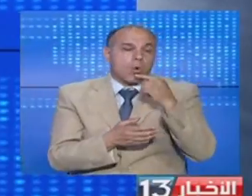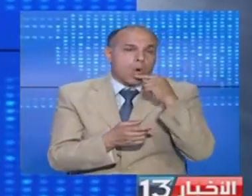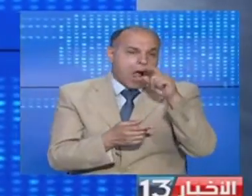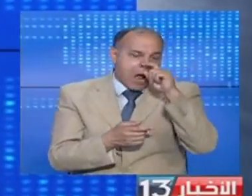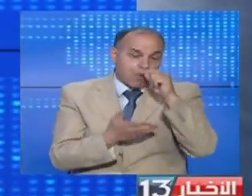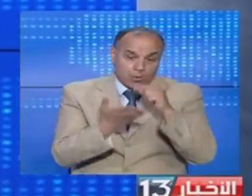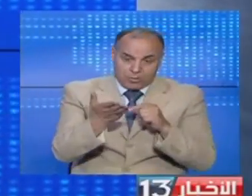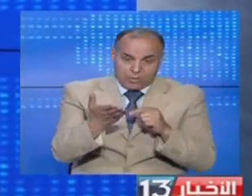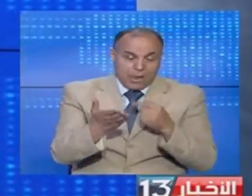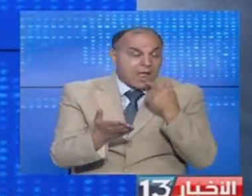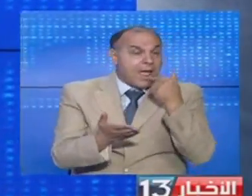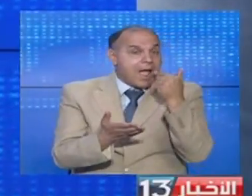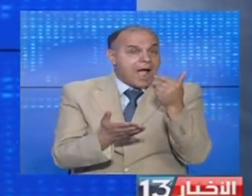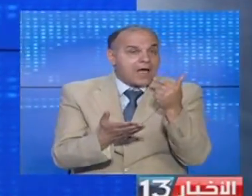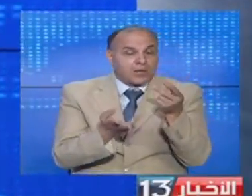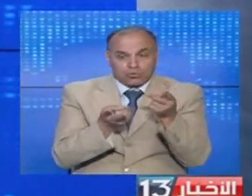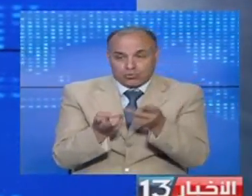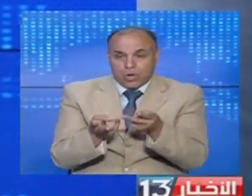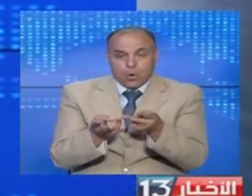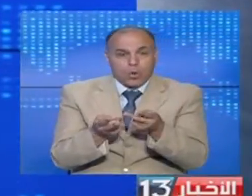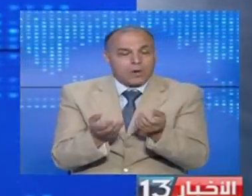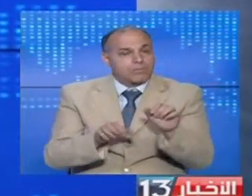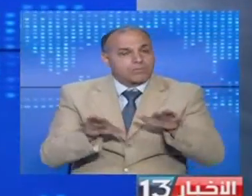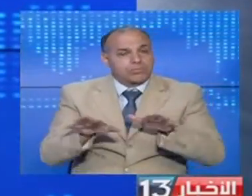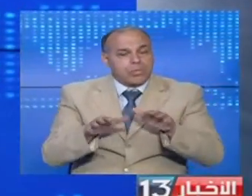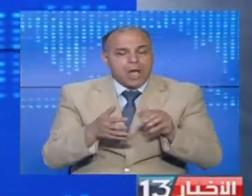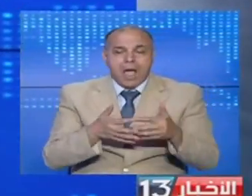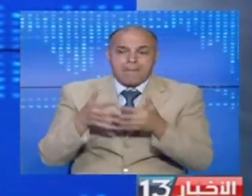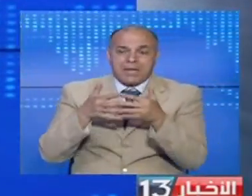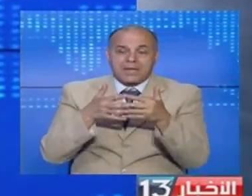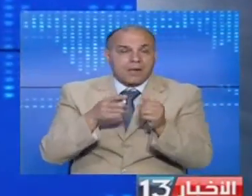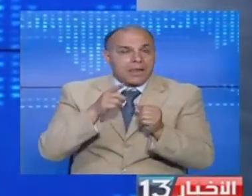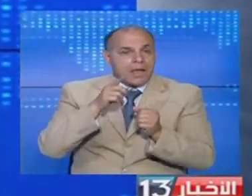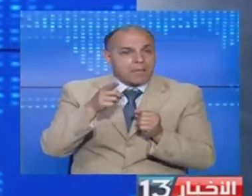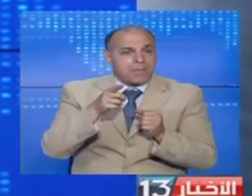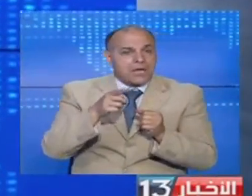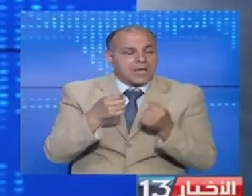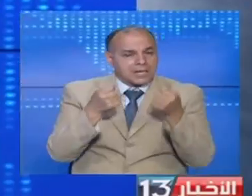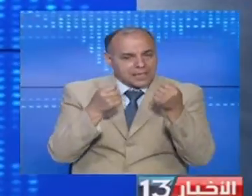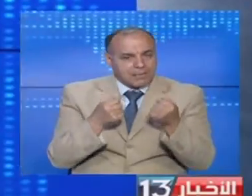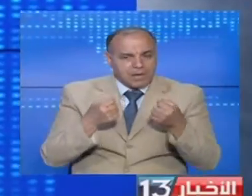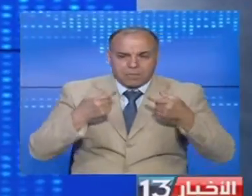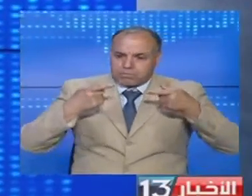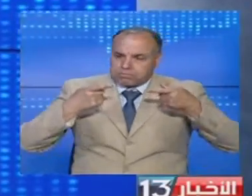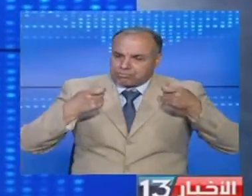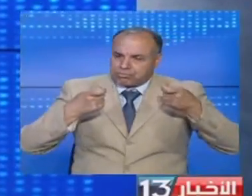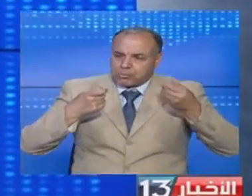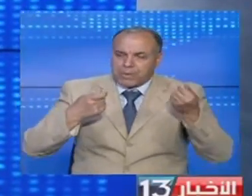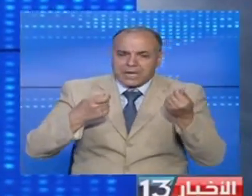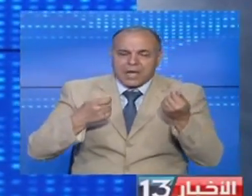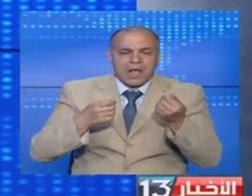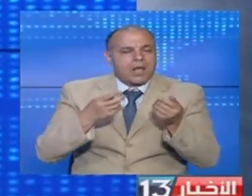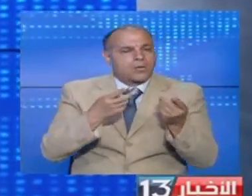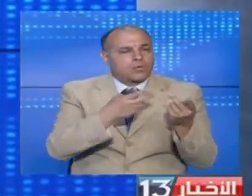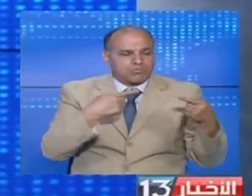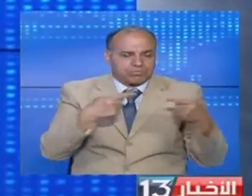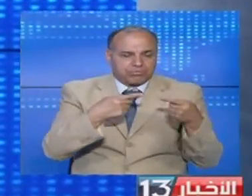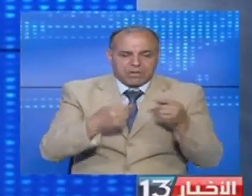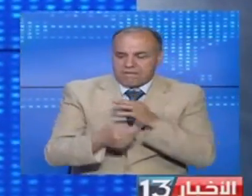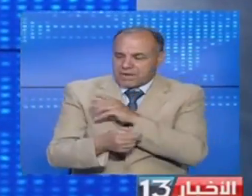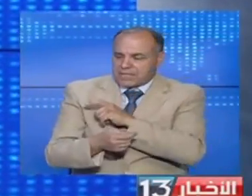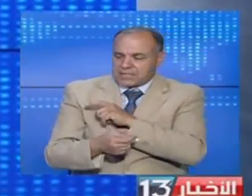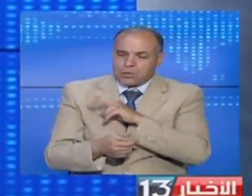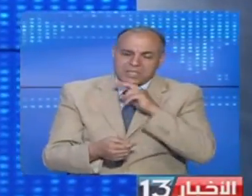التي تاتي ضمن مساعي الولايات المتحده لتثبيت وقف اطلاق النار بين طرفي الصراع الفلسطيني